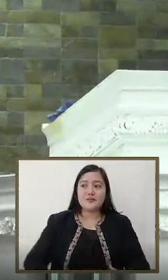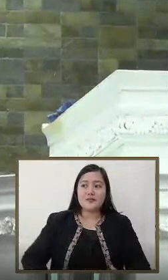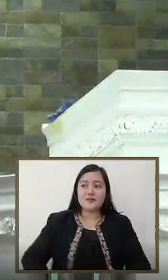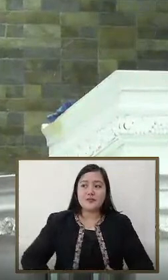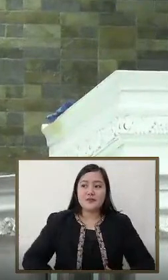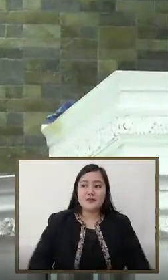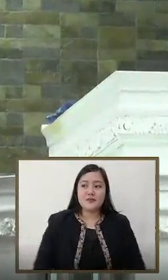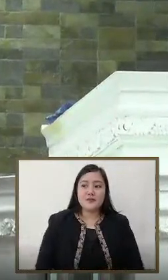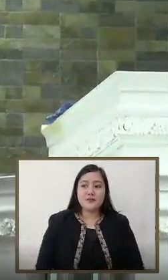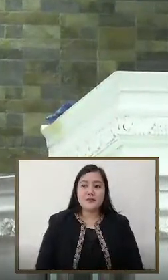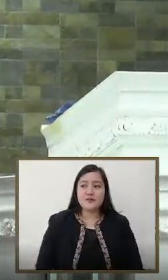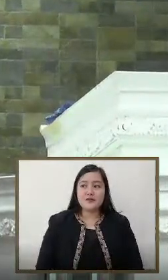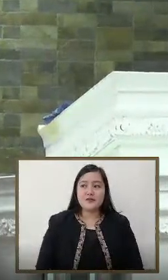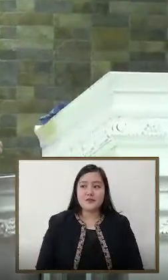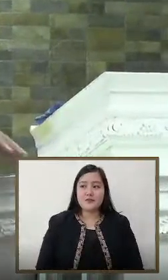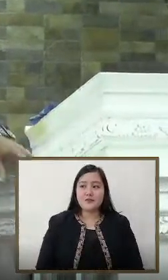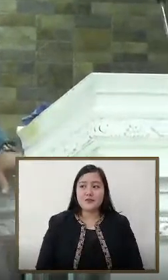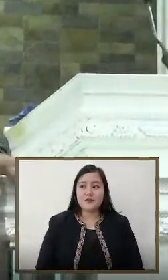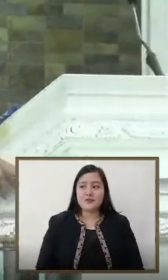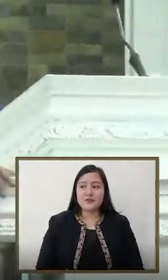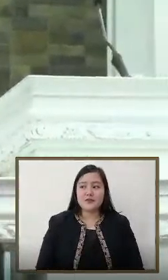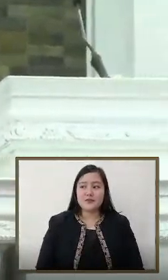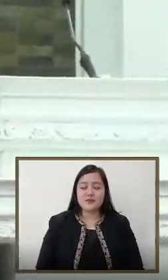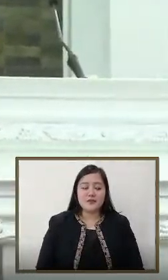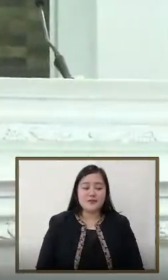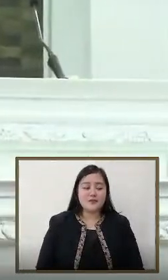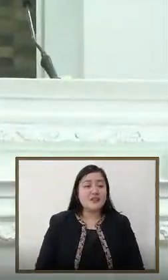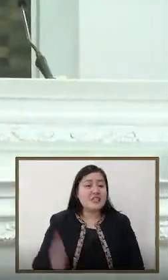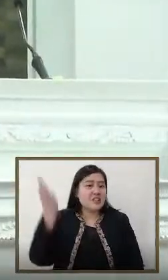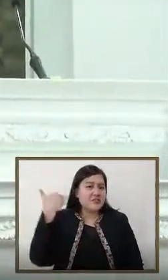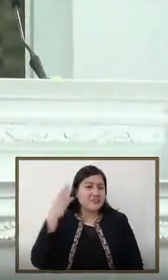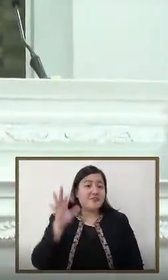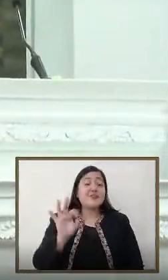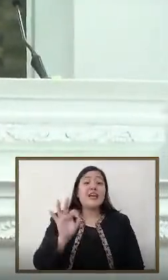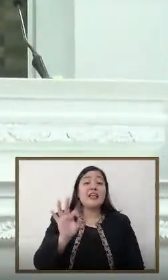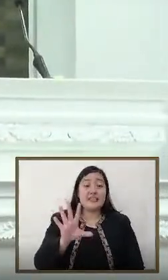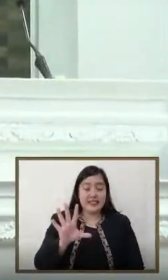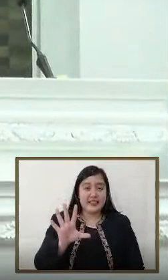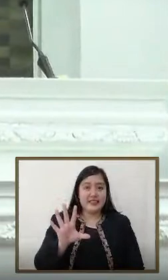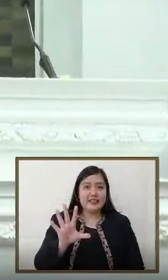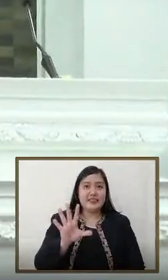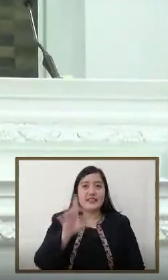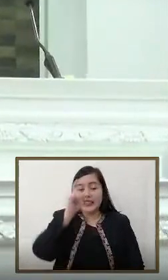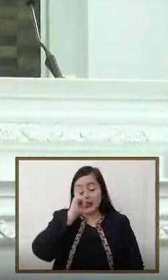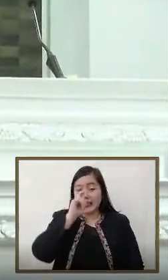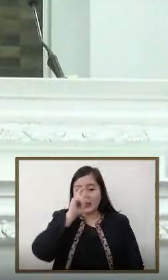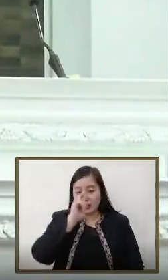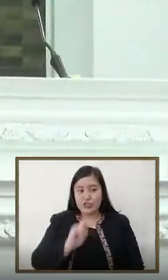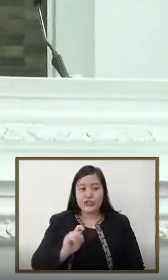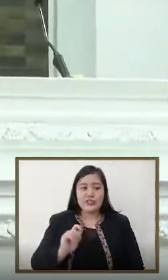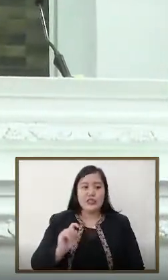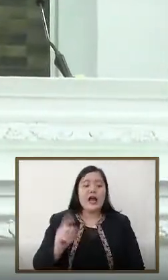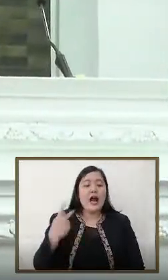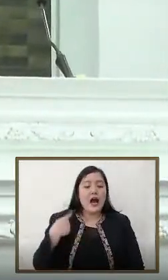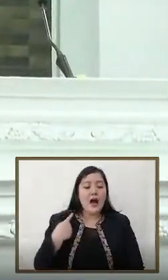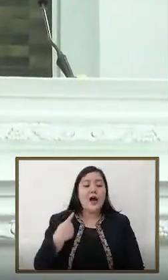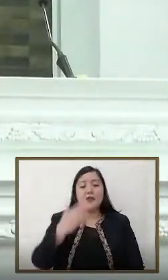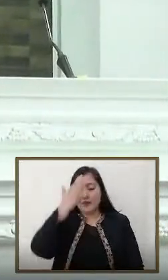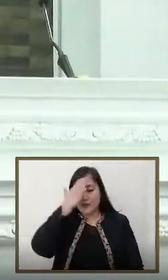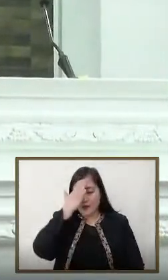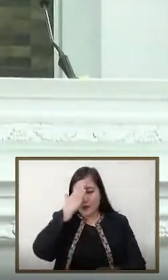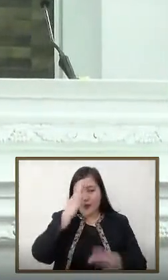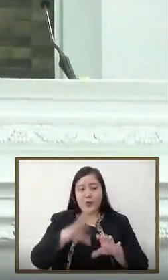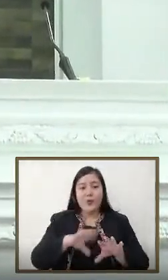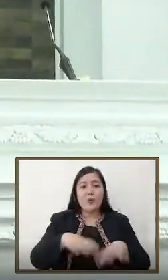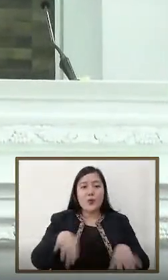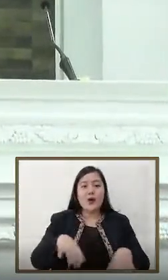buhay. Ngayon, 19, maraming walang alam. But, praise the Lord, mayroong ano, may focus,